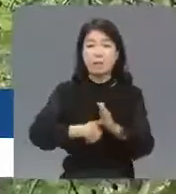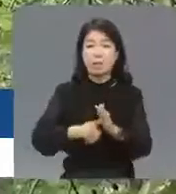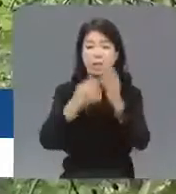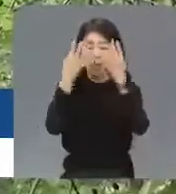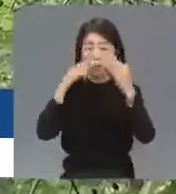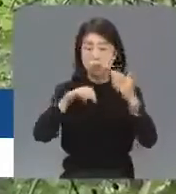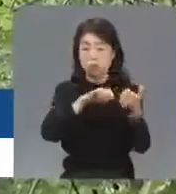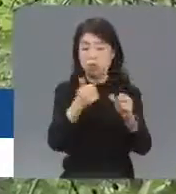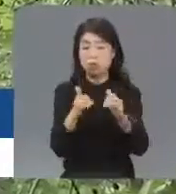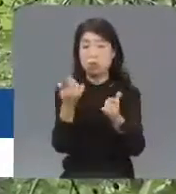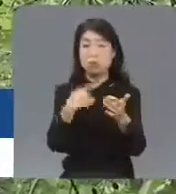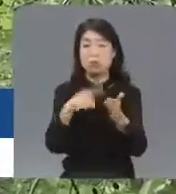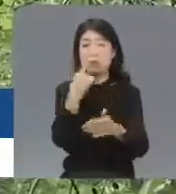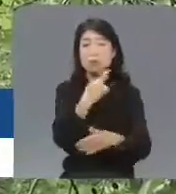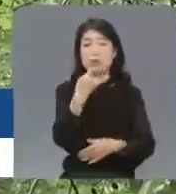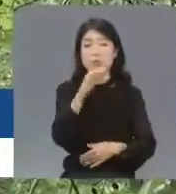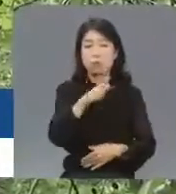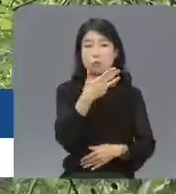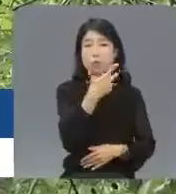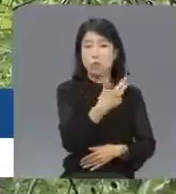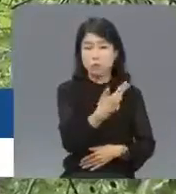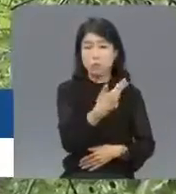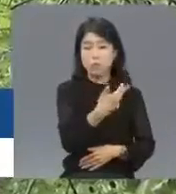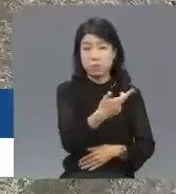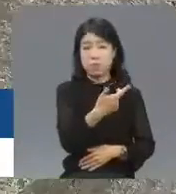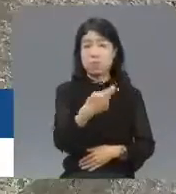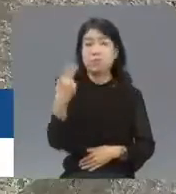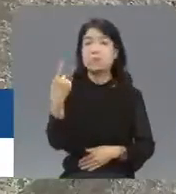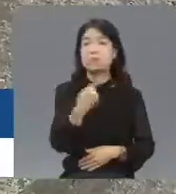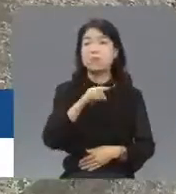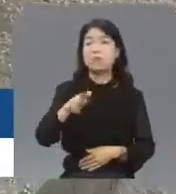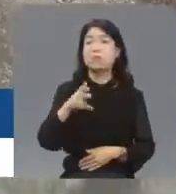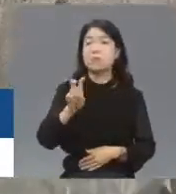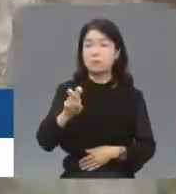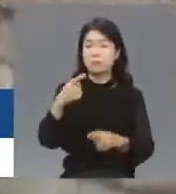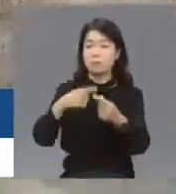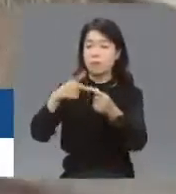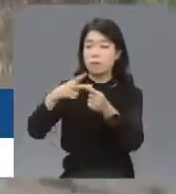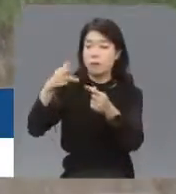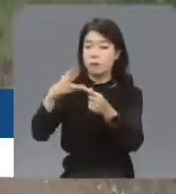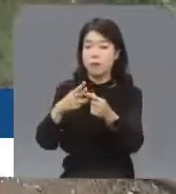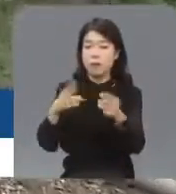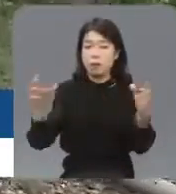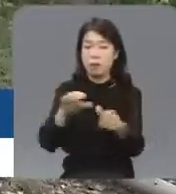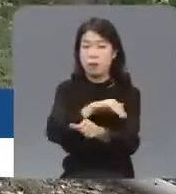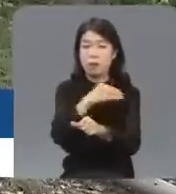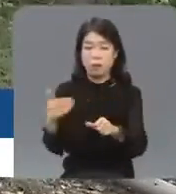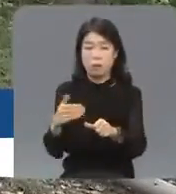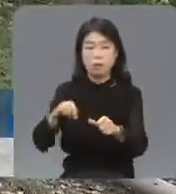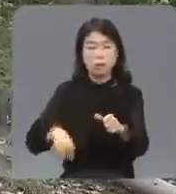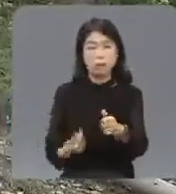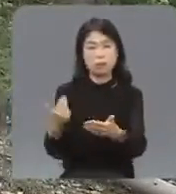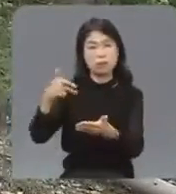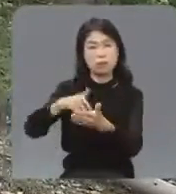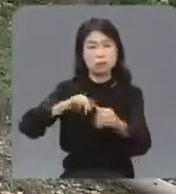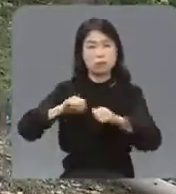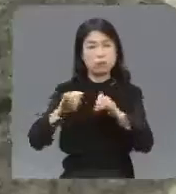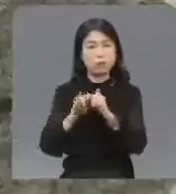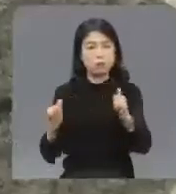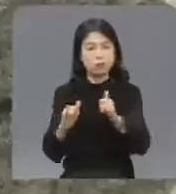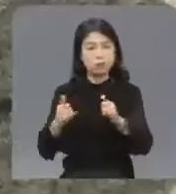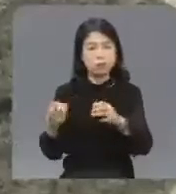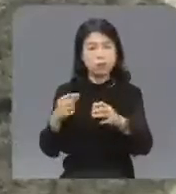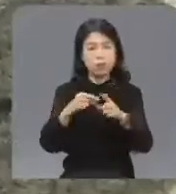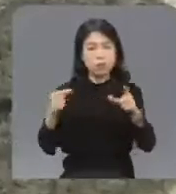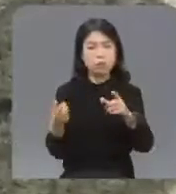위해 1917년과 1920년 등 세 차례에 걸쳐 합장한 곳으로 독립운동가도 일부 포함됐을 것으로